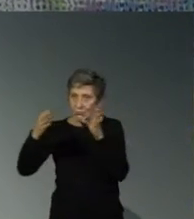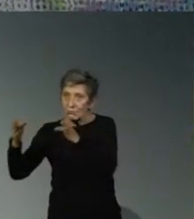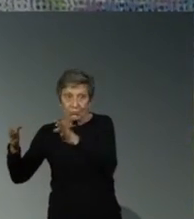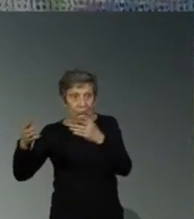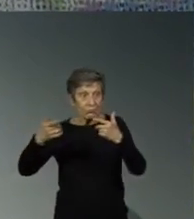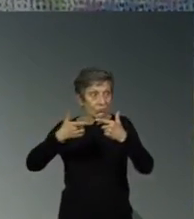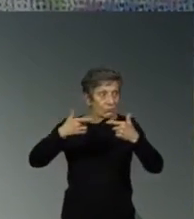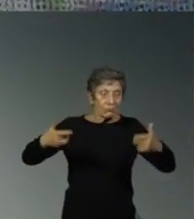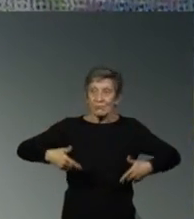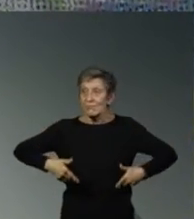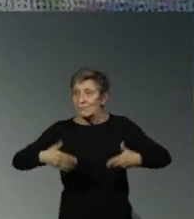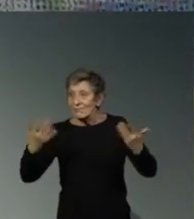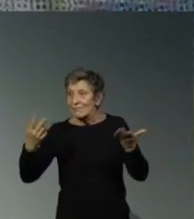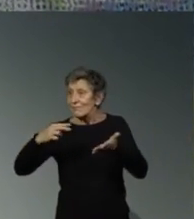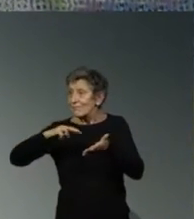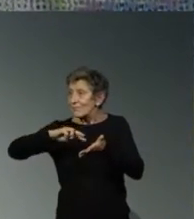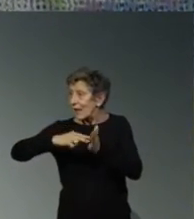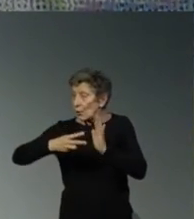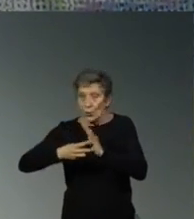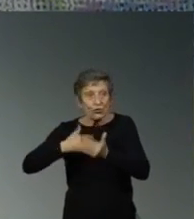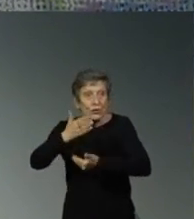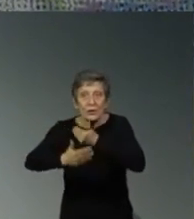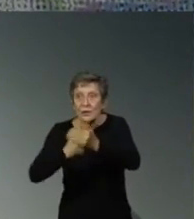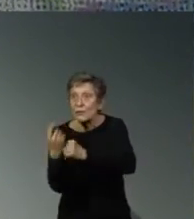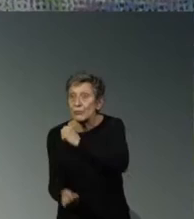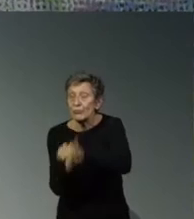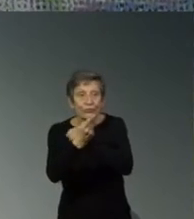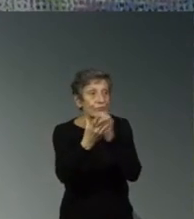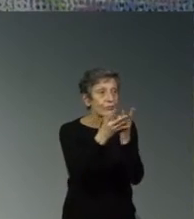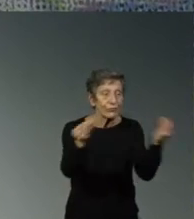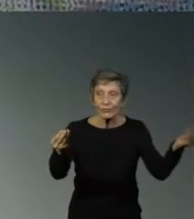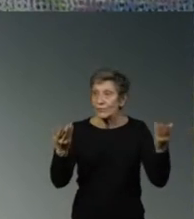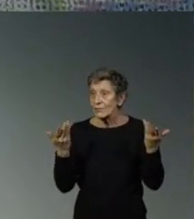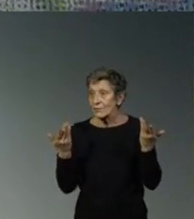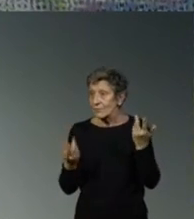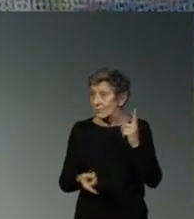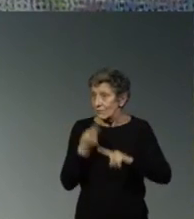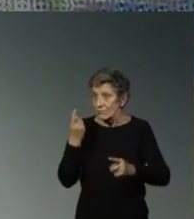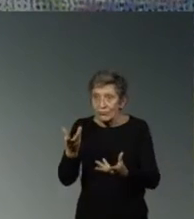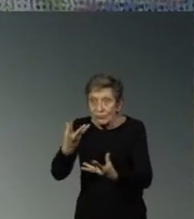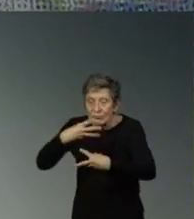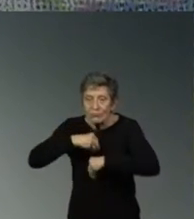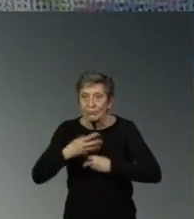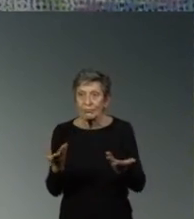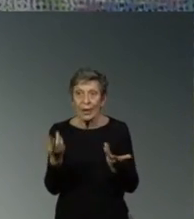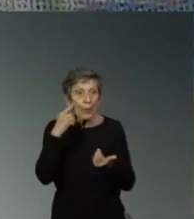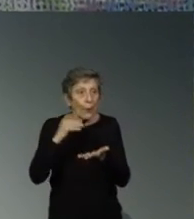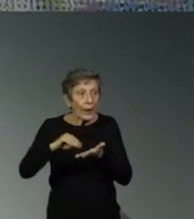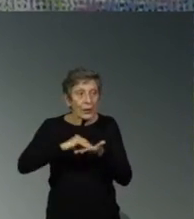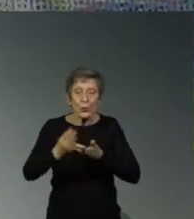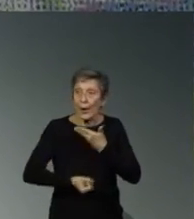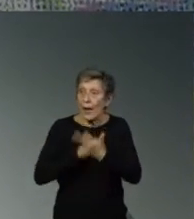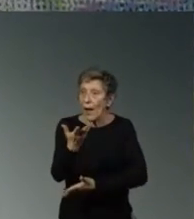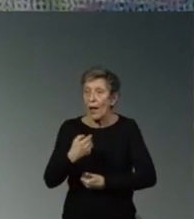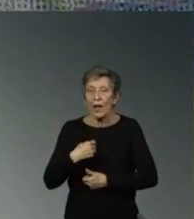celles... les technologies, au fur et à mesure où elles apparaissent, disparaissent. Et dans l'écriture et dans l'art, je crois aussi qu'il y a une